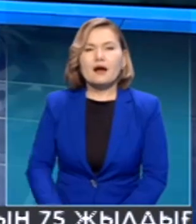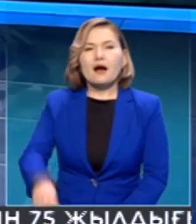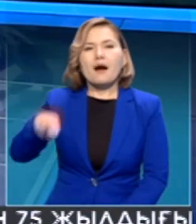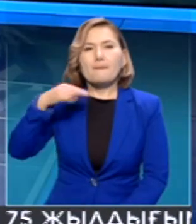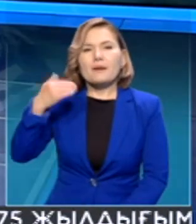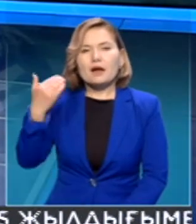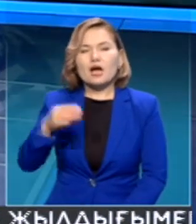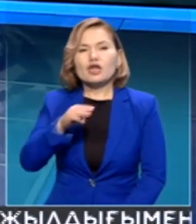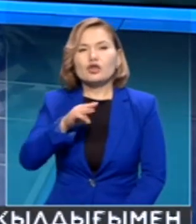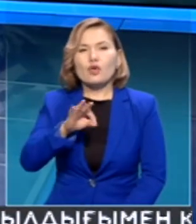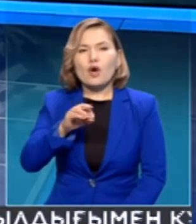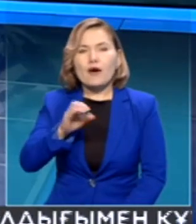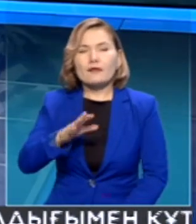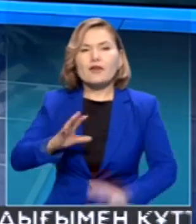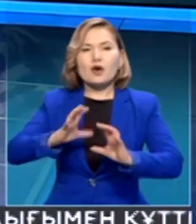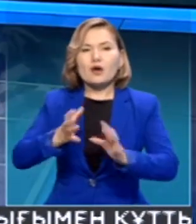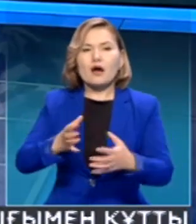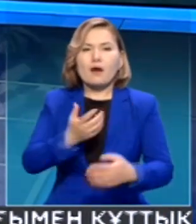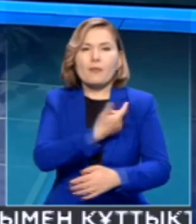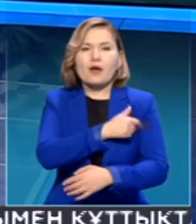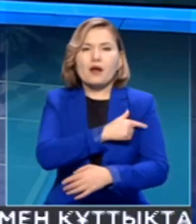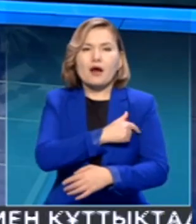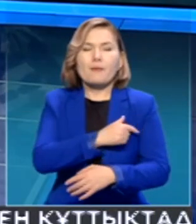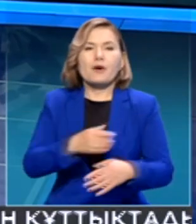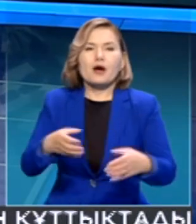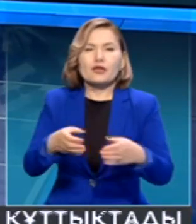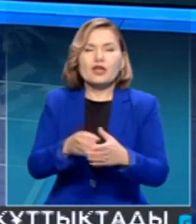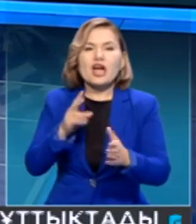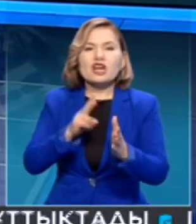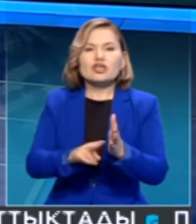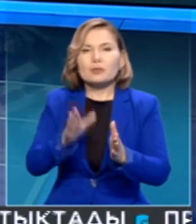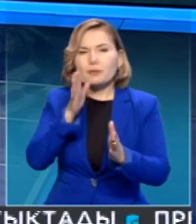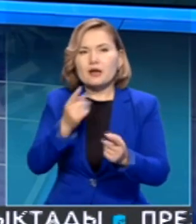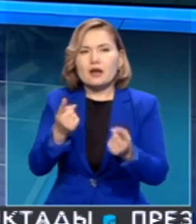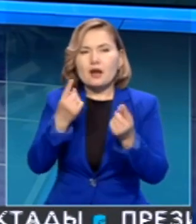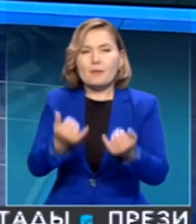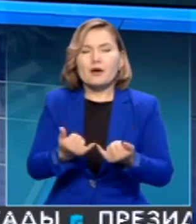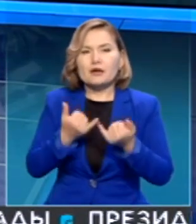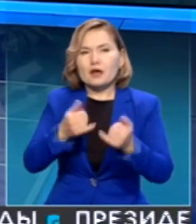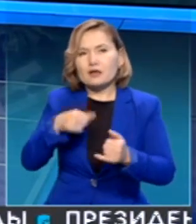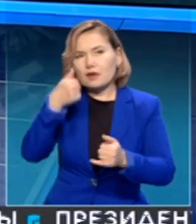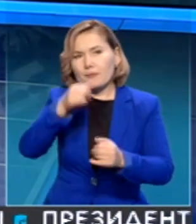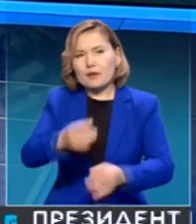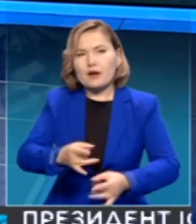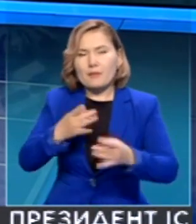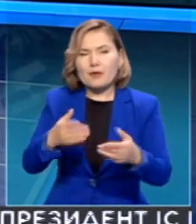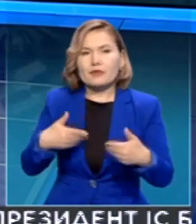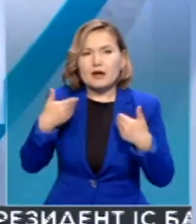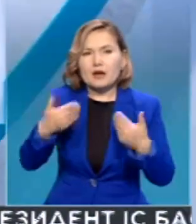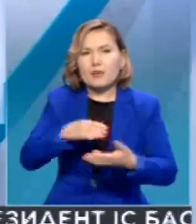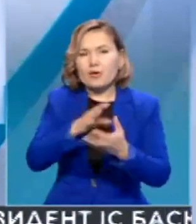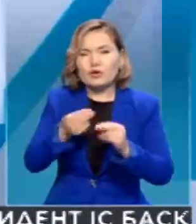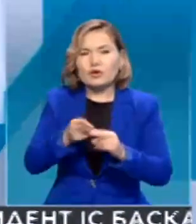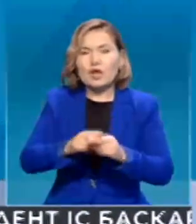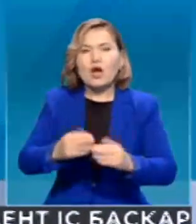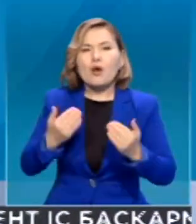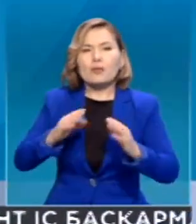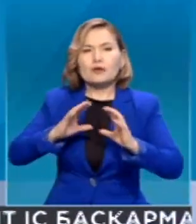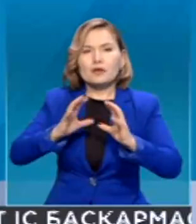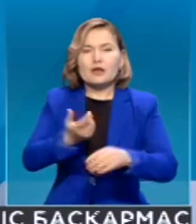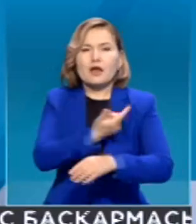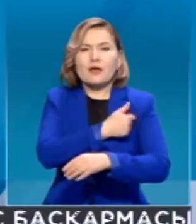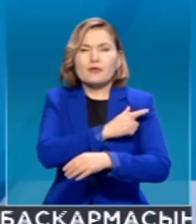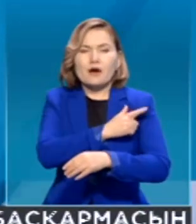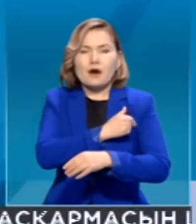Президент Қасым-Жомарт Тоқаев дүниежүзілік денсаулық сақтау ұйымын 75 жылдық мерейтойымен құттықтады. Твиттердегі парақшасына: «Бүгін